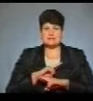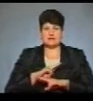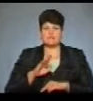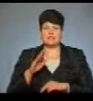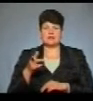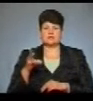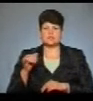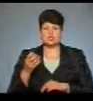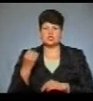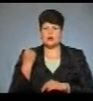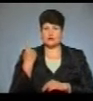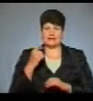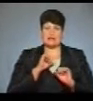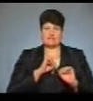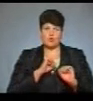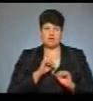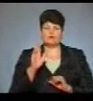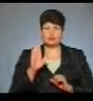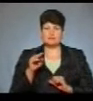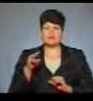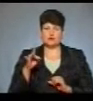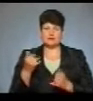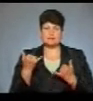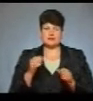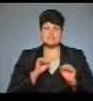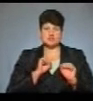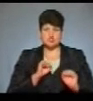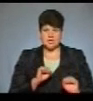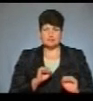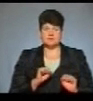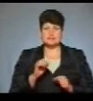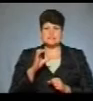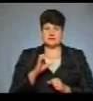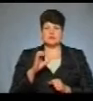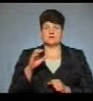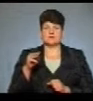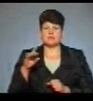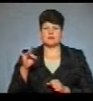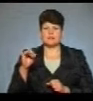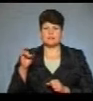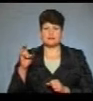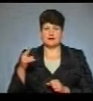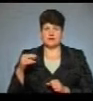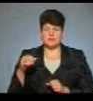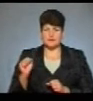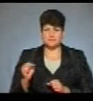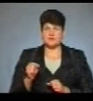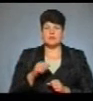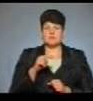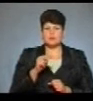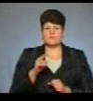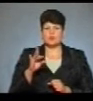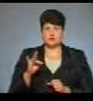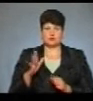Гнатишина. Ще один адвокат Володимир Твердохліб відтепер захищатиме підсудного Сергія Терендеха. Павло Варода представлятиме інтереси